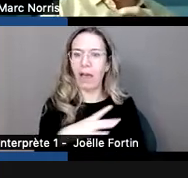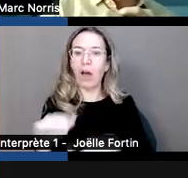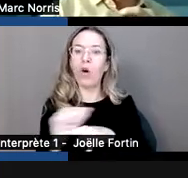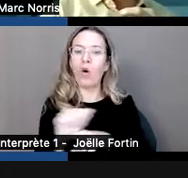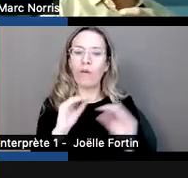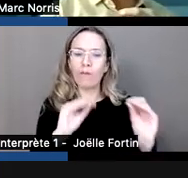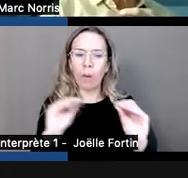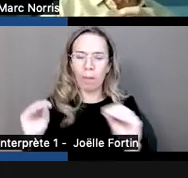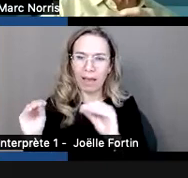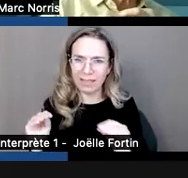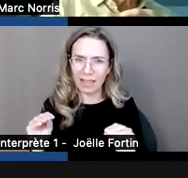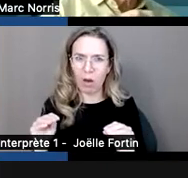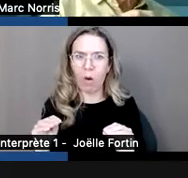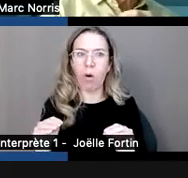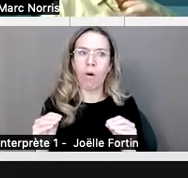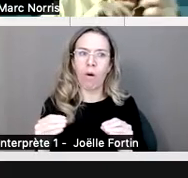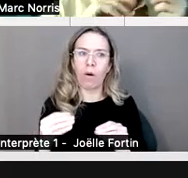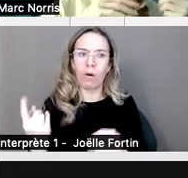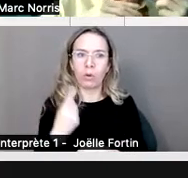formations, on met beaucoup de l'accent comment